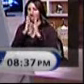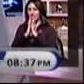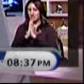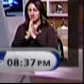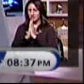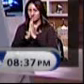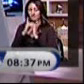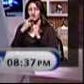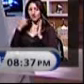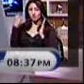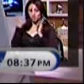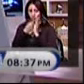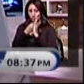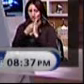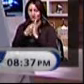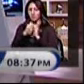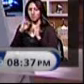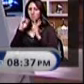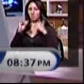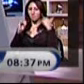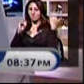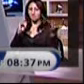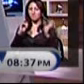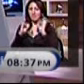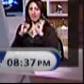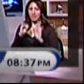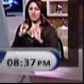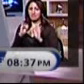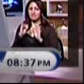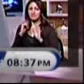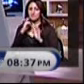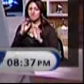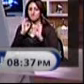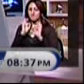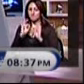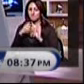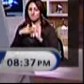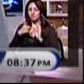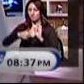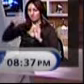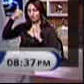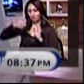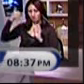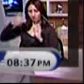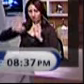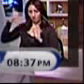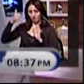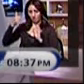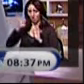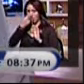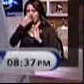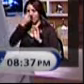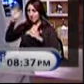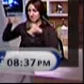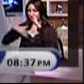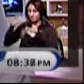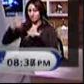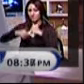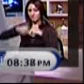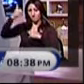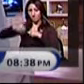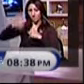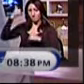ولكن الجايزة الحقية هي التقدير، يعني هو أنك تجد كل هذه القامات اللي جت يوم الخميس عايزة